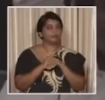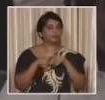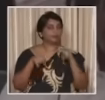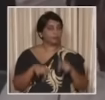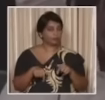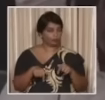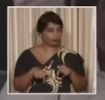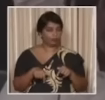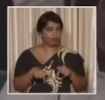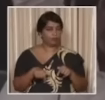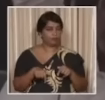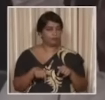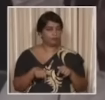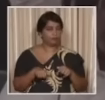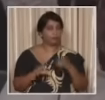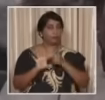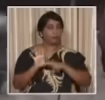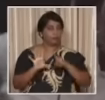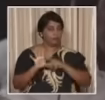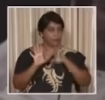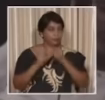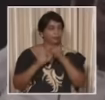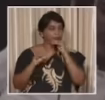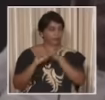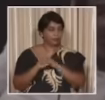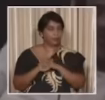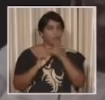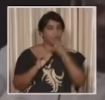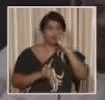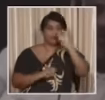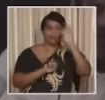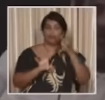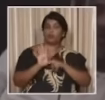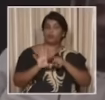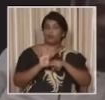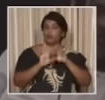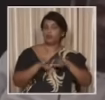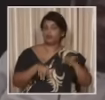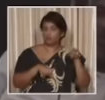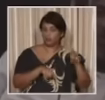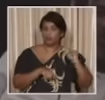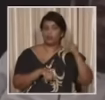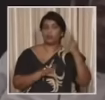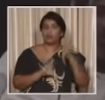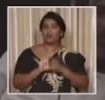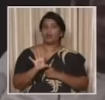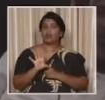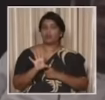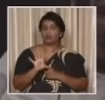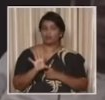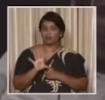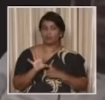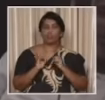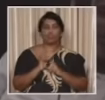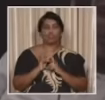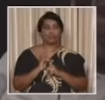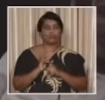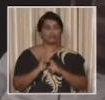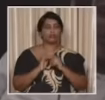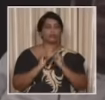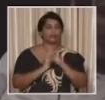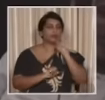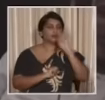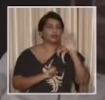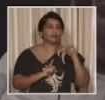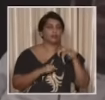දැනට පුහුණුව ලබා දෙන පාසල් වලට යවලා පුහුණුව ලබා දෙන පිරිස ලබන අවුරුද්දේ ඔක්තෝබර් මාසෙට පත්වීම් ටික